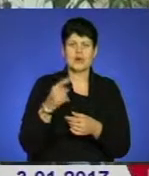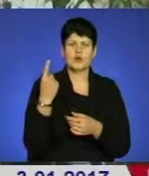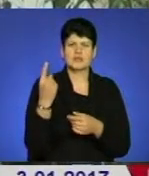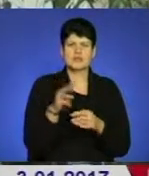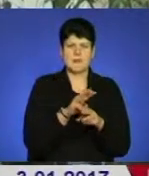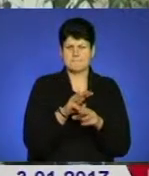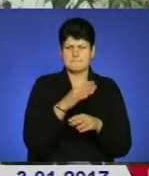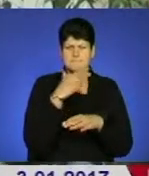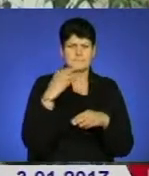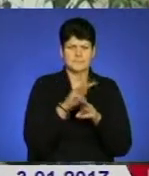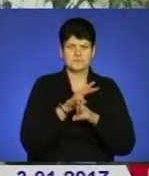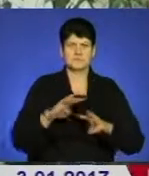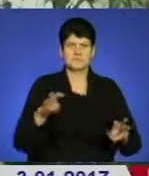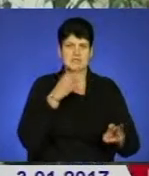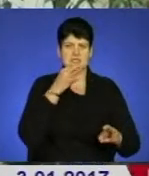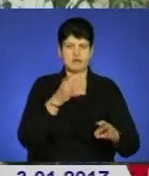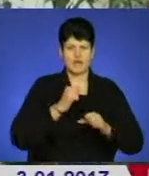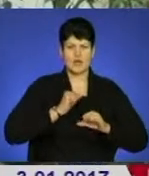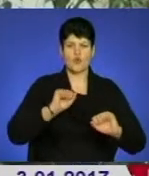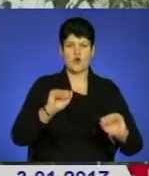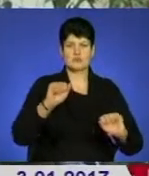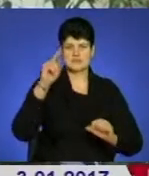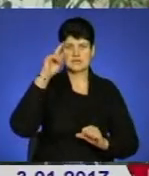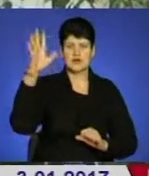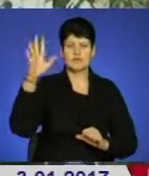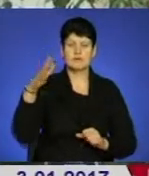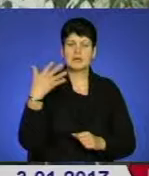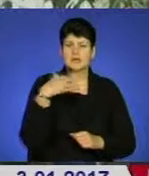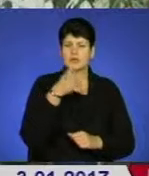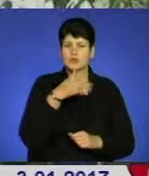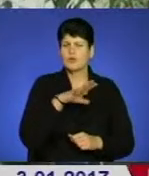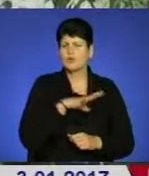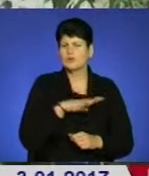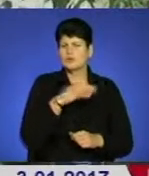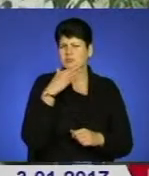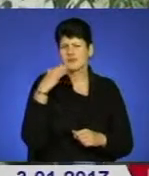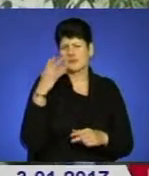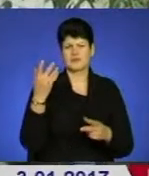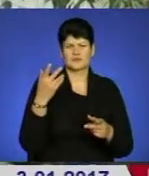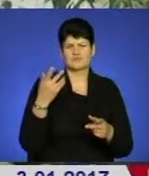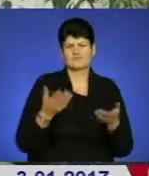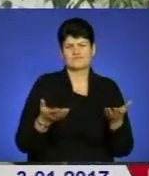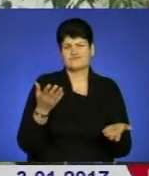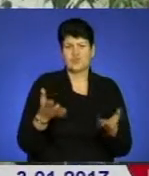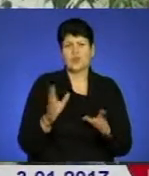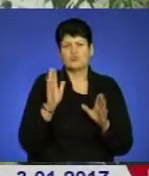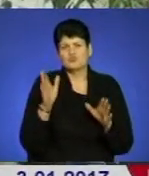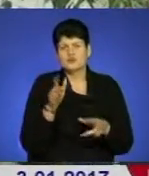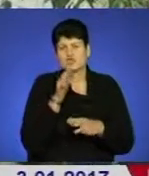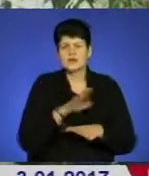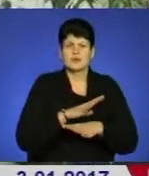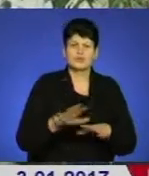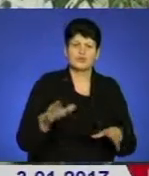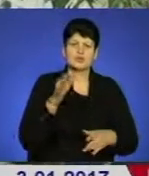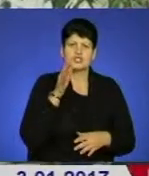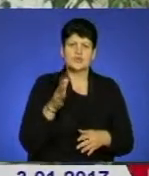будуть відповідати «Героям слава». І в 50-х роках багато було скептиків, які казали, не знати, чи такий час настане, оскільки Радянський